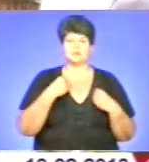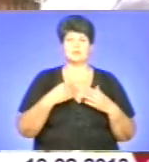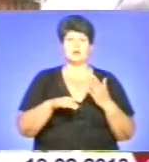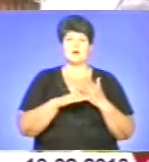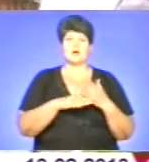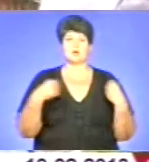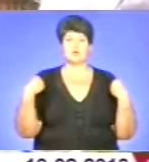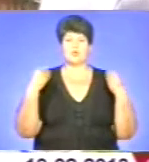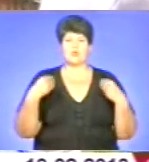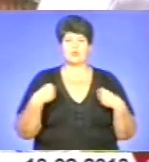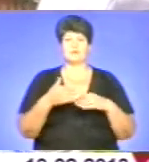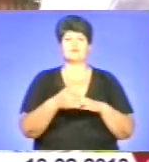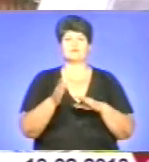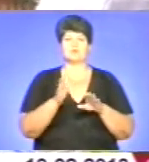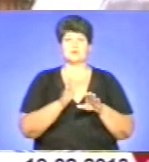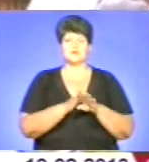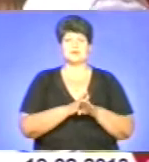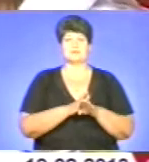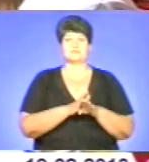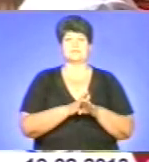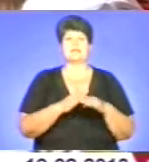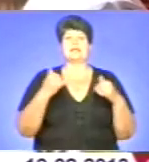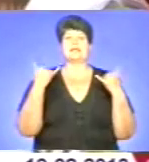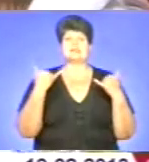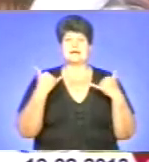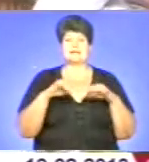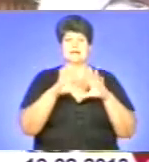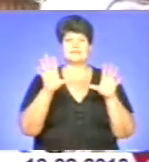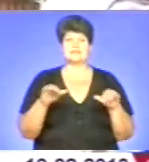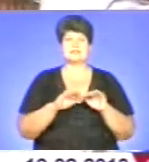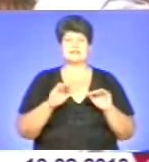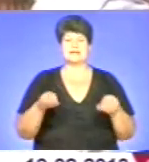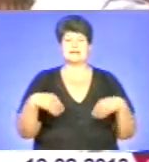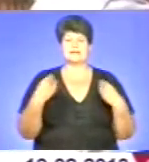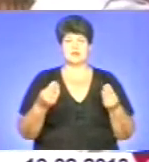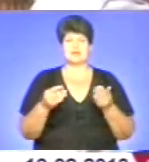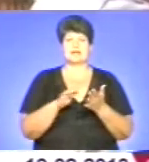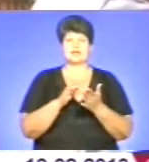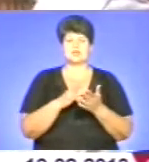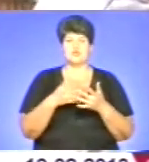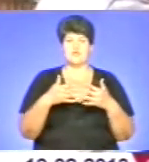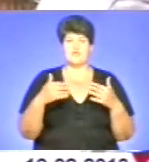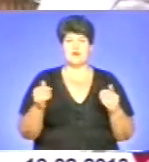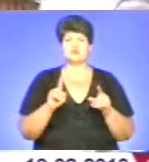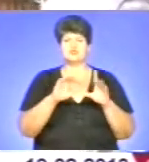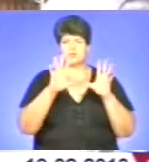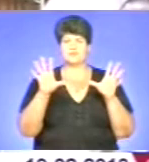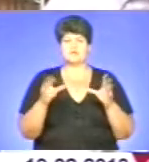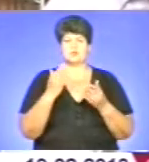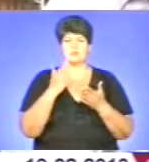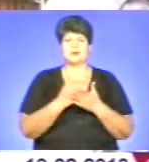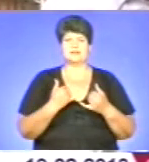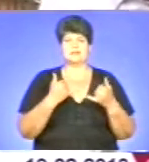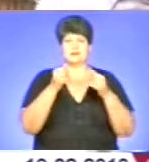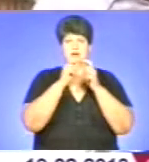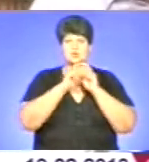одягом і взуттям і зараз для дітей всіх дають канцвари допомагає щоб діти зі всім пішли в школу щоб